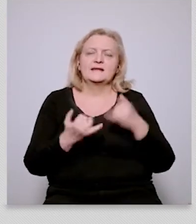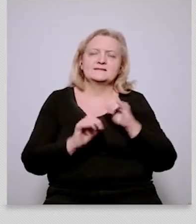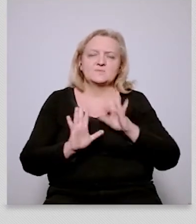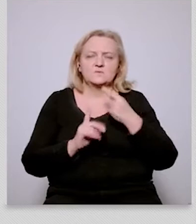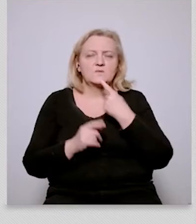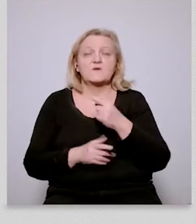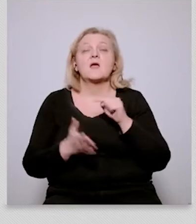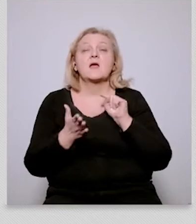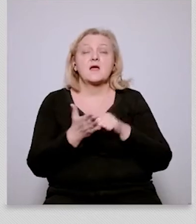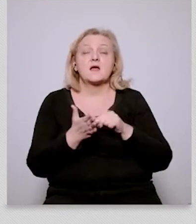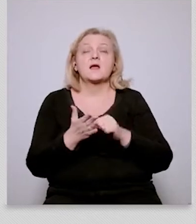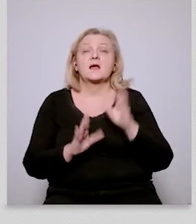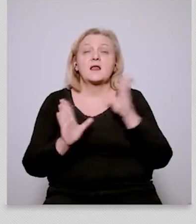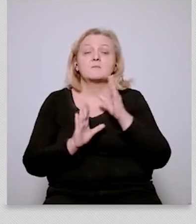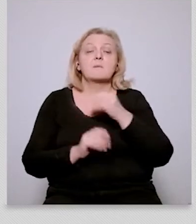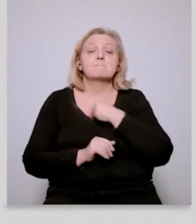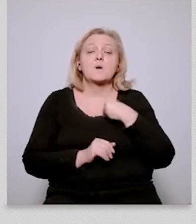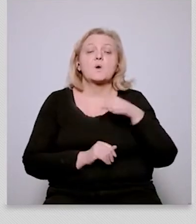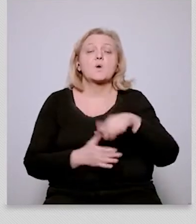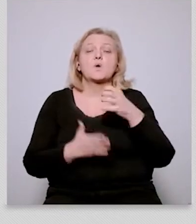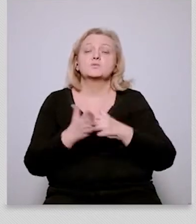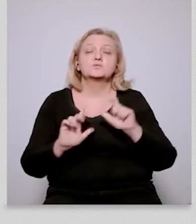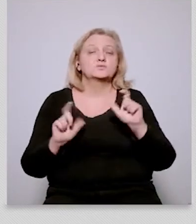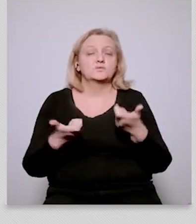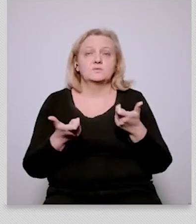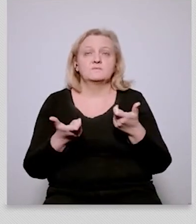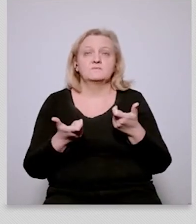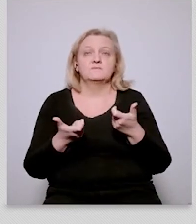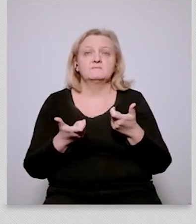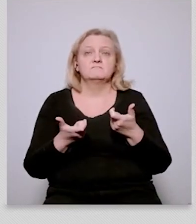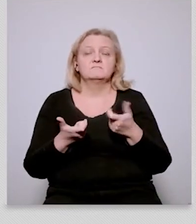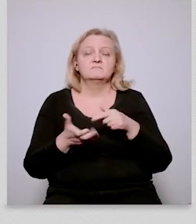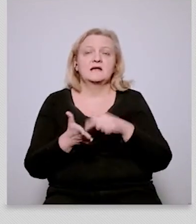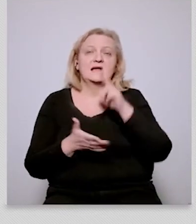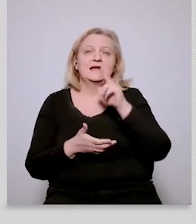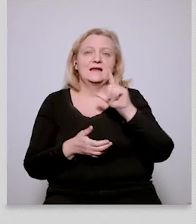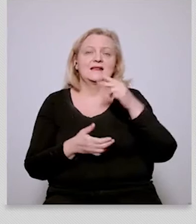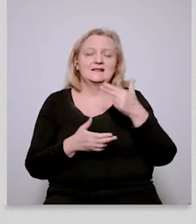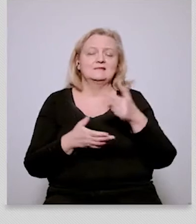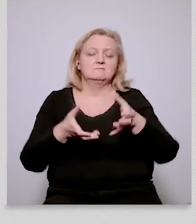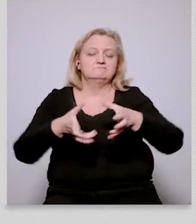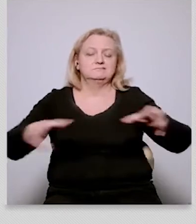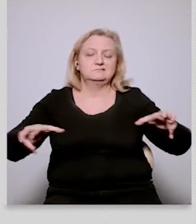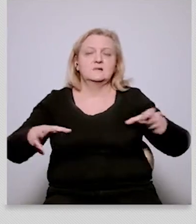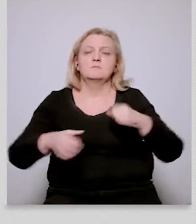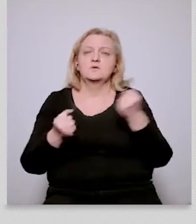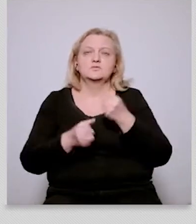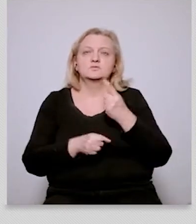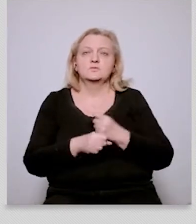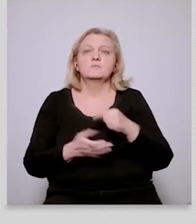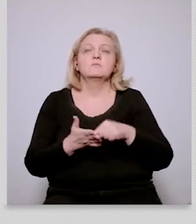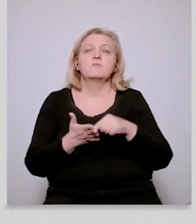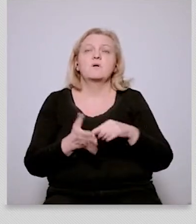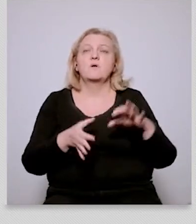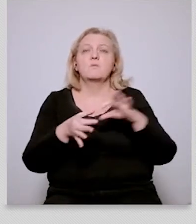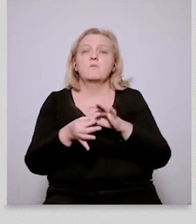klimat jest w Polsce wykorzystywany jako ten dzielący klin i jest bardzo skuteczny ze względu na to zestawienie